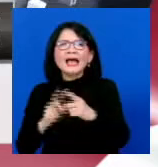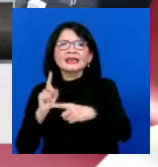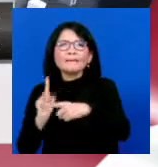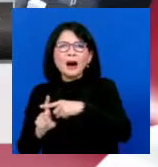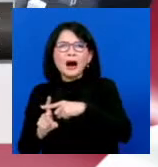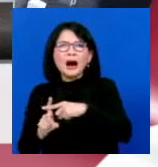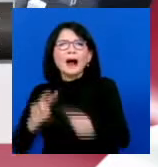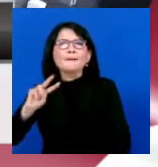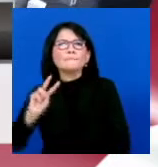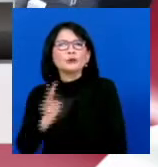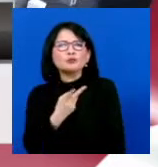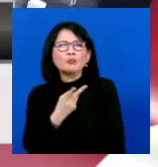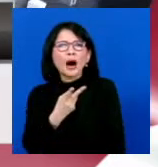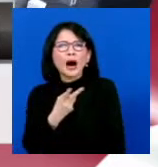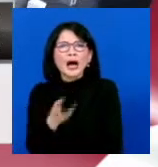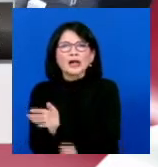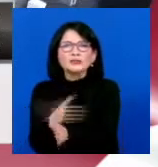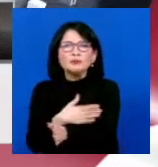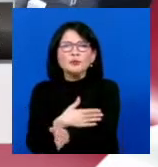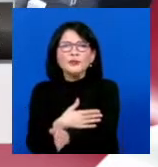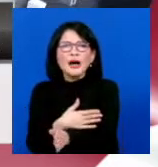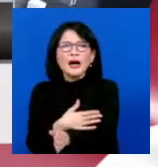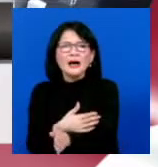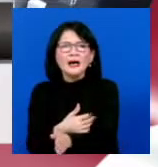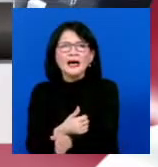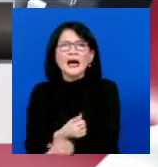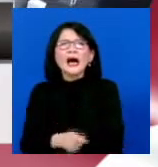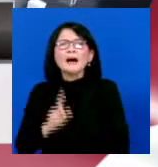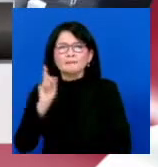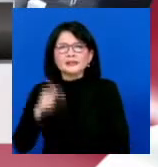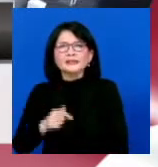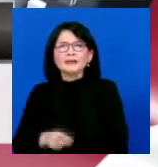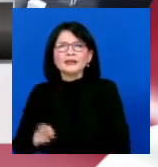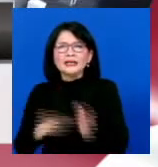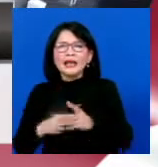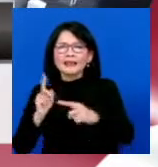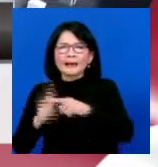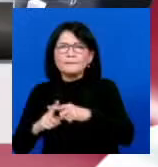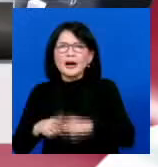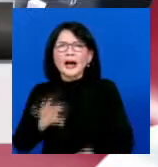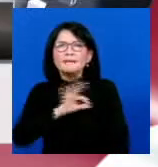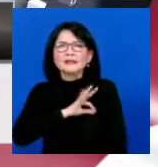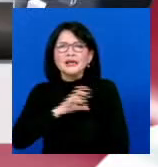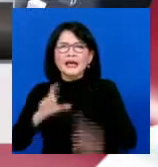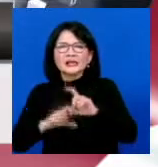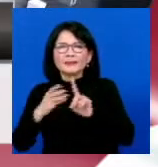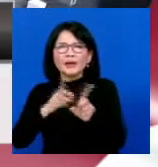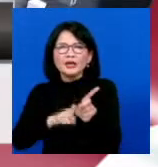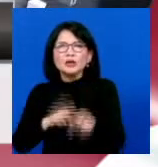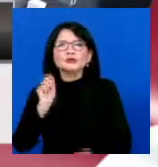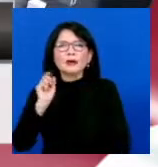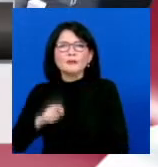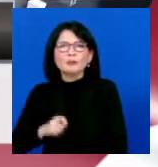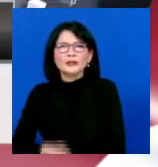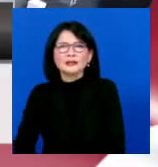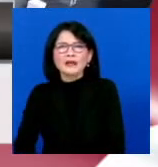merubah yang tadinya bahan mentah menjadi bahan jadi Presiden SBY sudah membuat Maluku sebagai lumbung